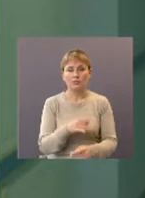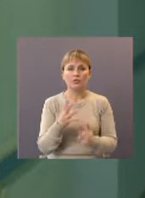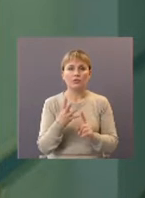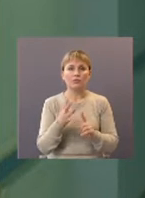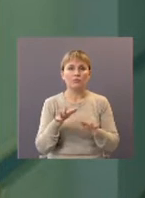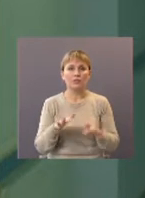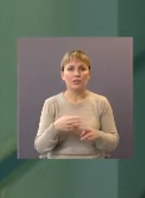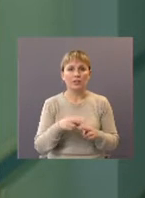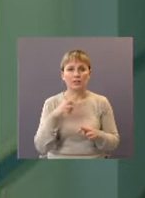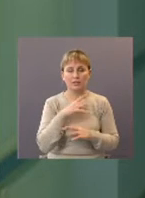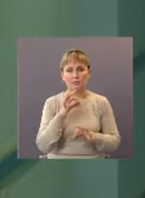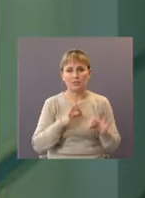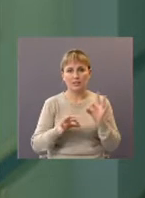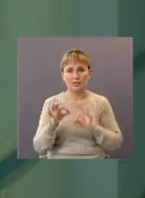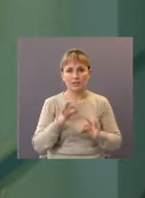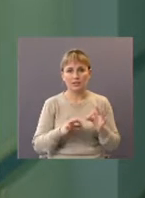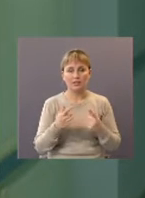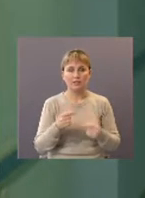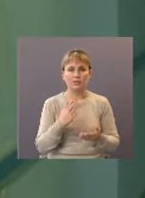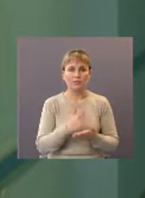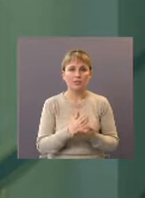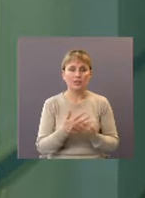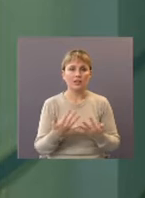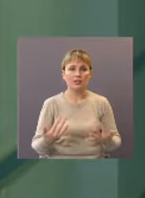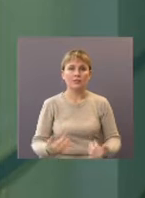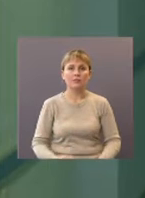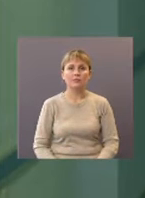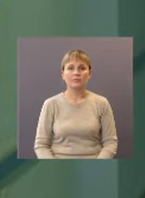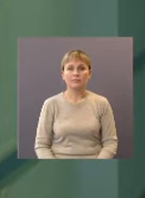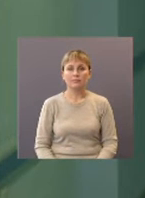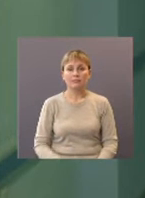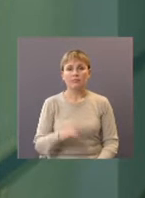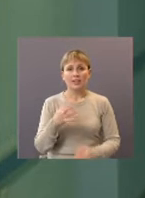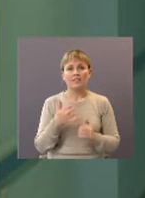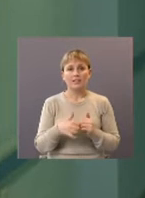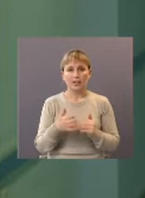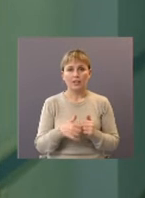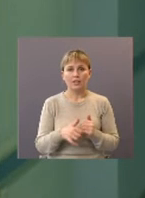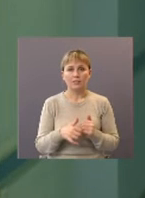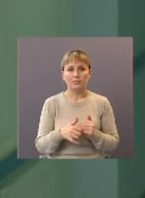четвертом месте отравление медикаментами, где имеют место суицидальные. Ну, в среднем где-то,